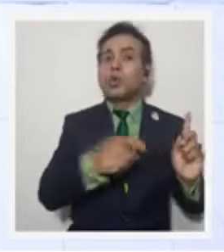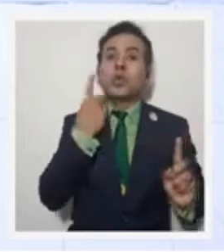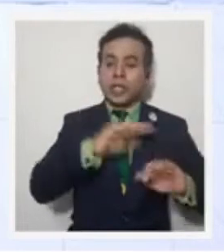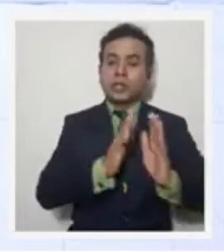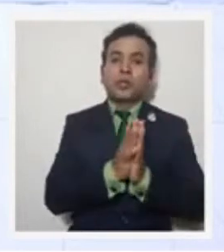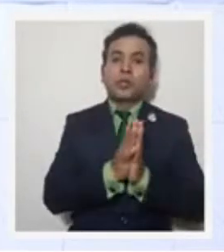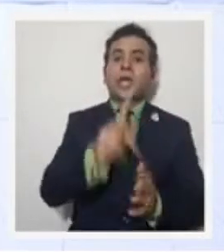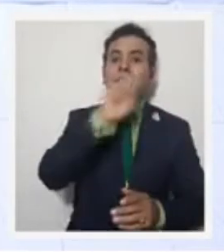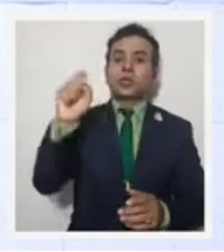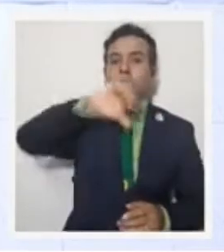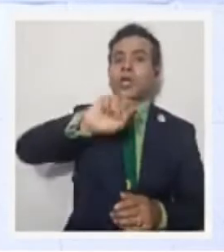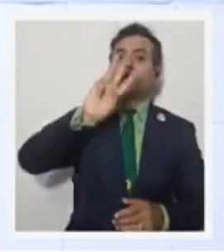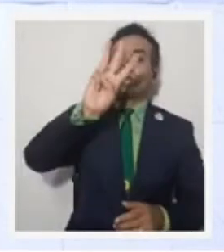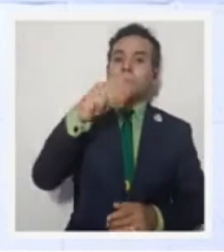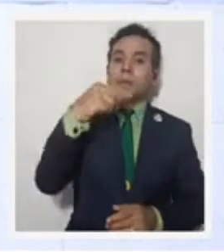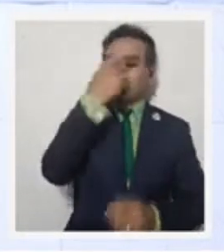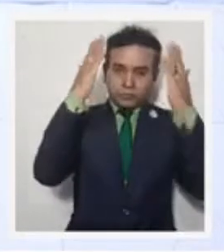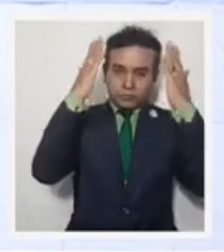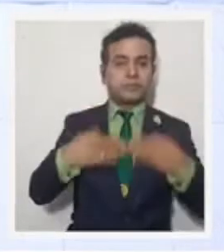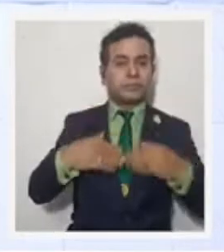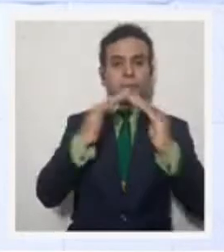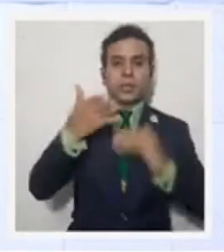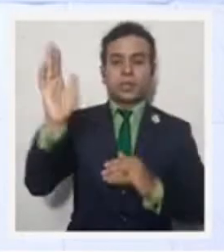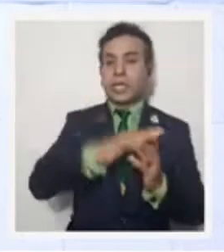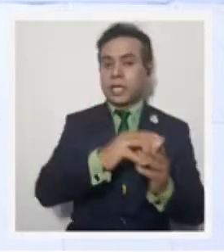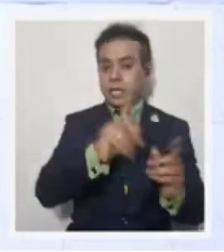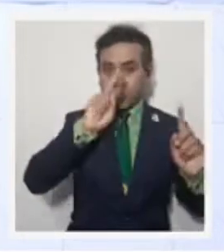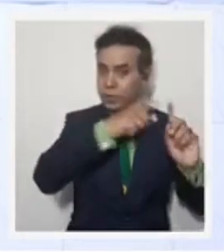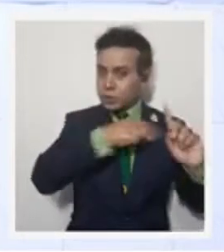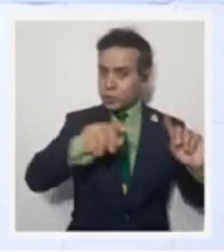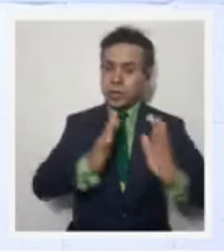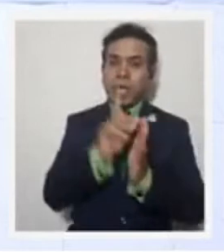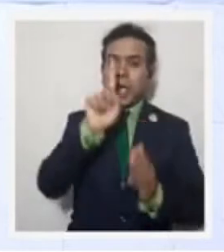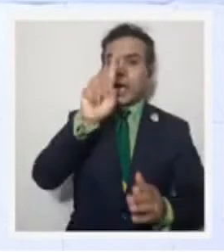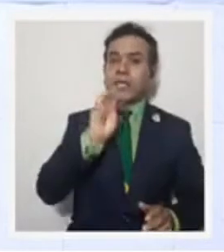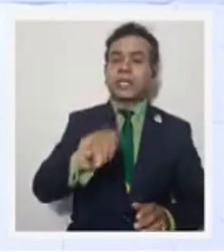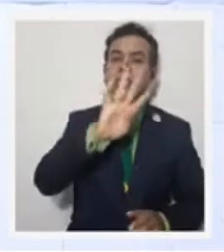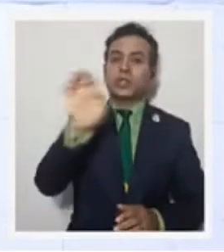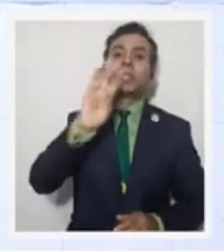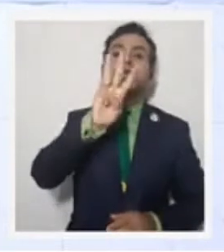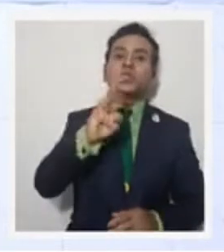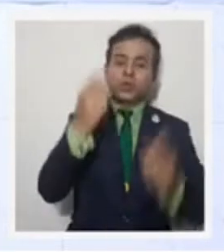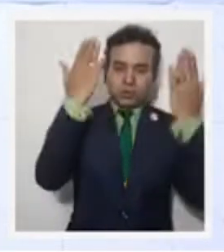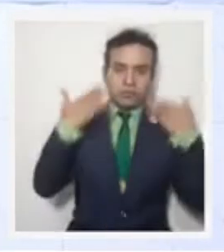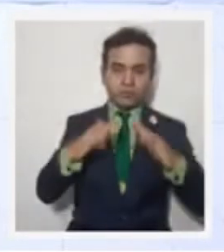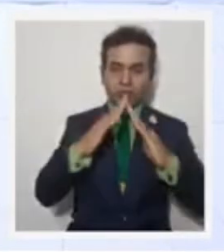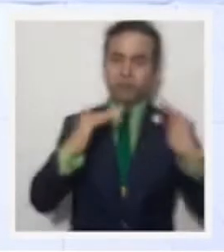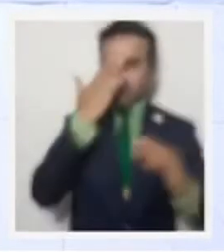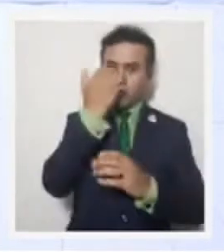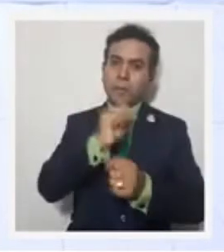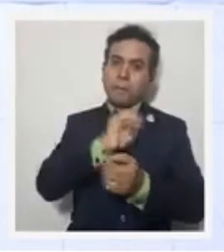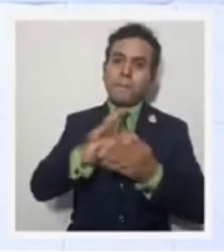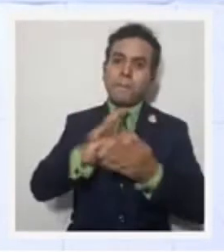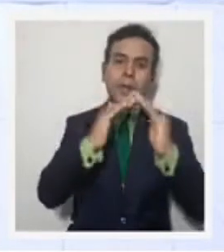শনাক্ত করতে পারবো আমরা সুস্থতার দিকে আসি আমাদের 24 ঘন্টা সুস্থ হয়েছে 193 জন এবং এ